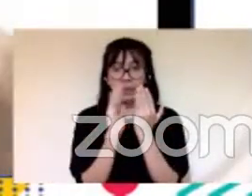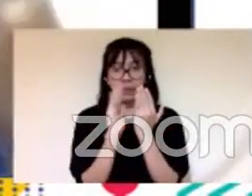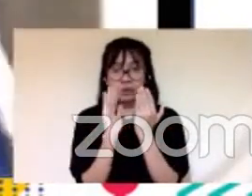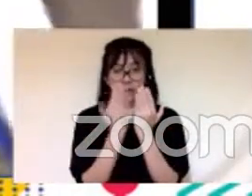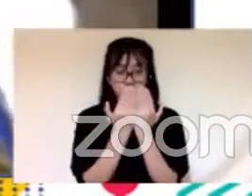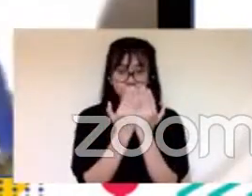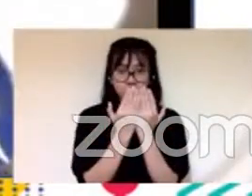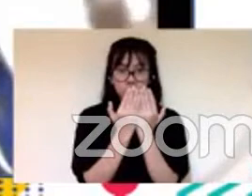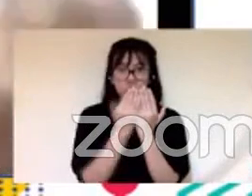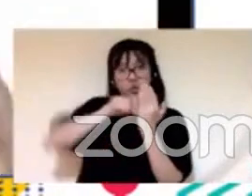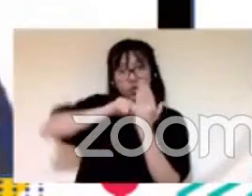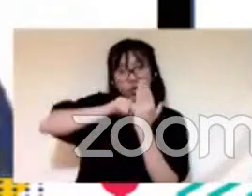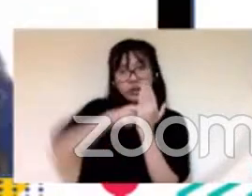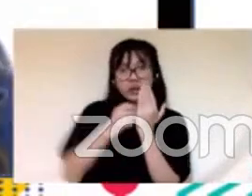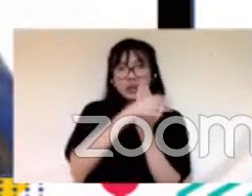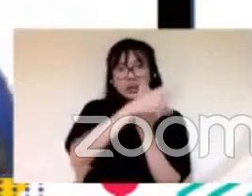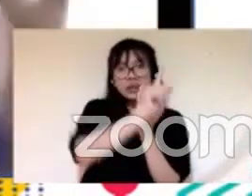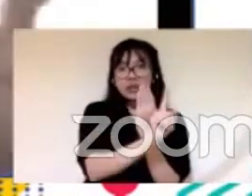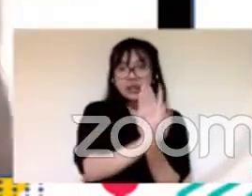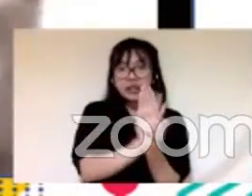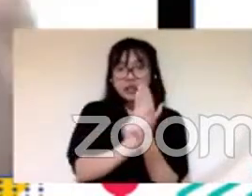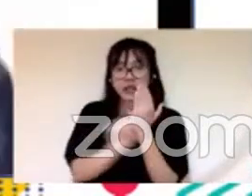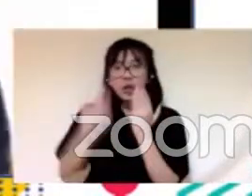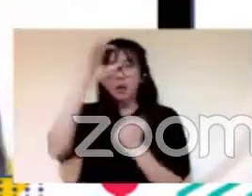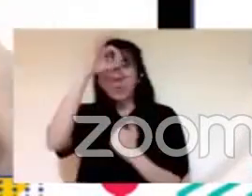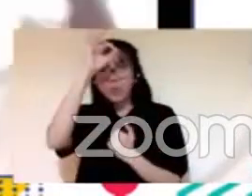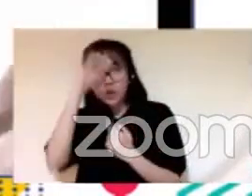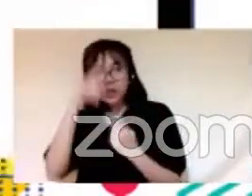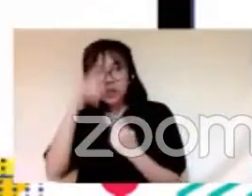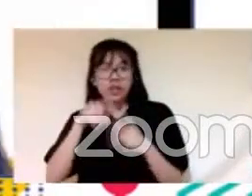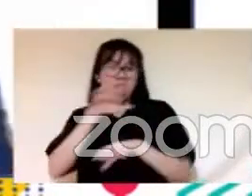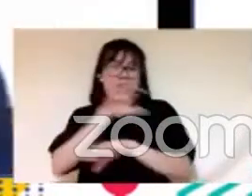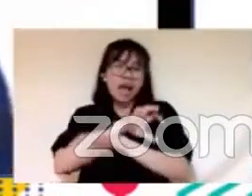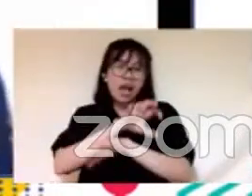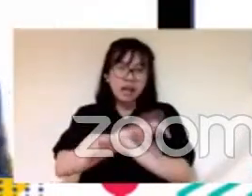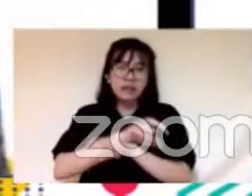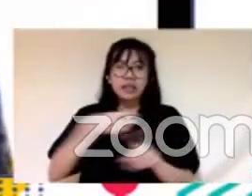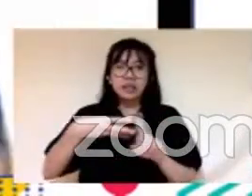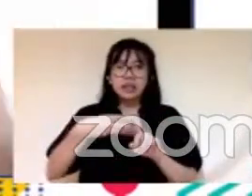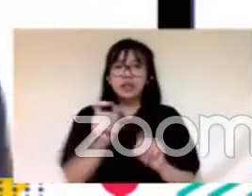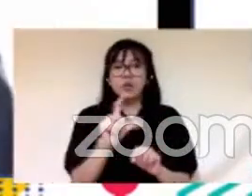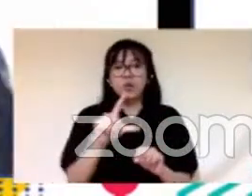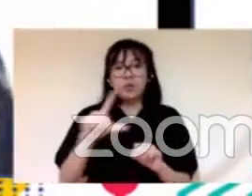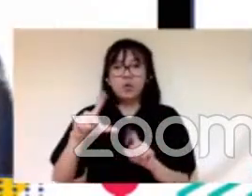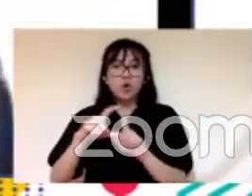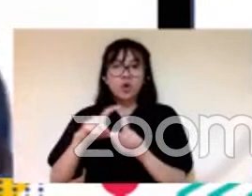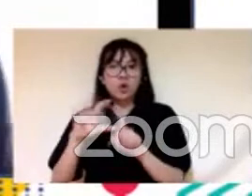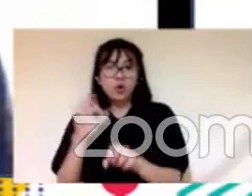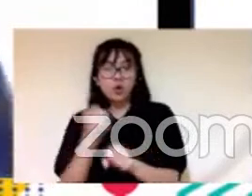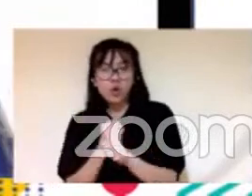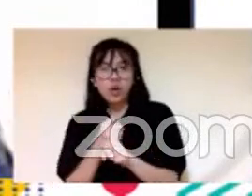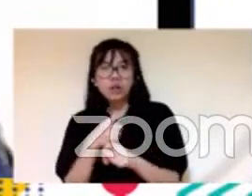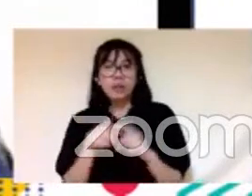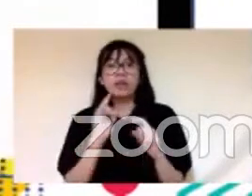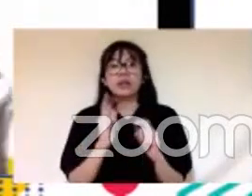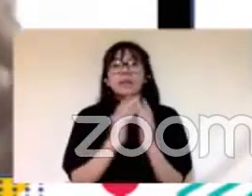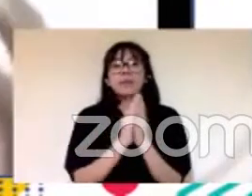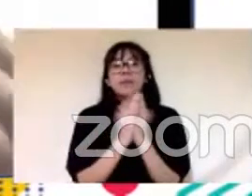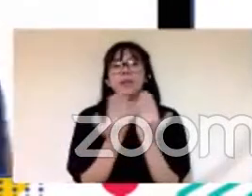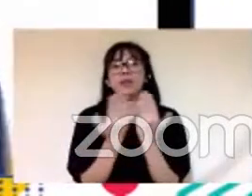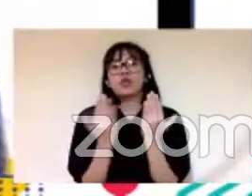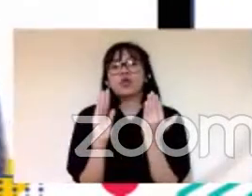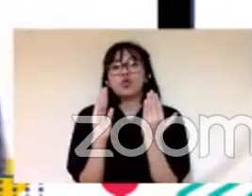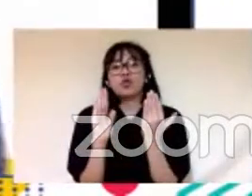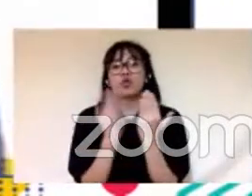ya, bahkan di rumah mungkin kita punya bulldog, punya anjing galak gitu ya di depan rumah, tapi kita tetap harus mengunci pintu. Dalam artian apa? Sebelum